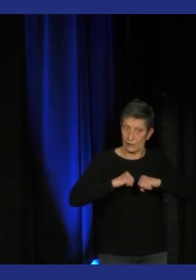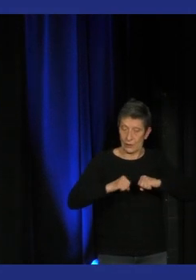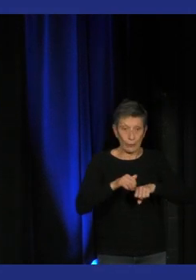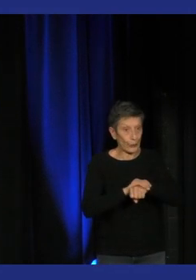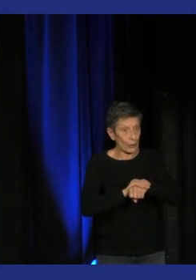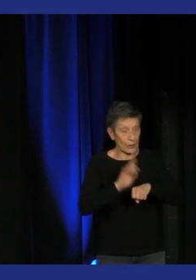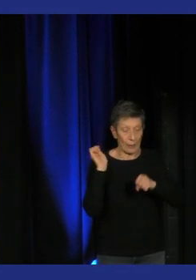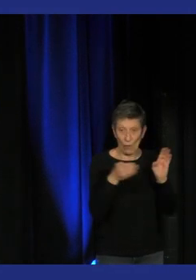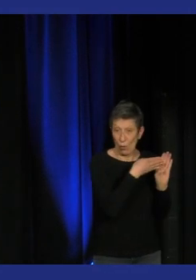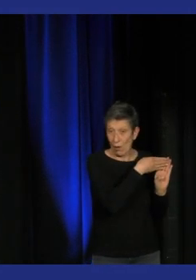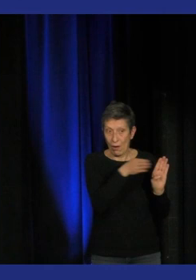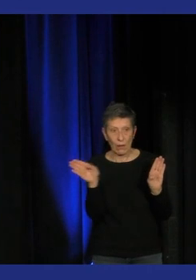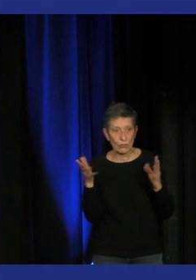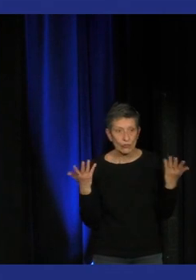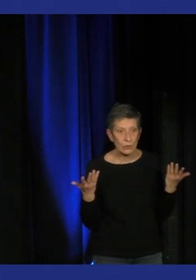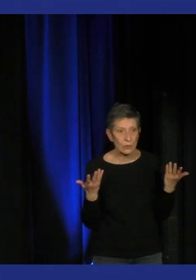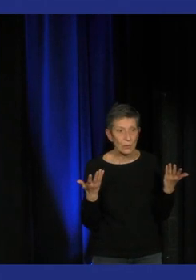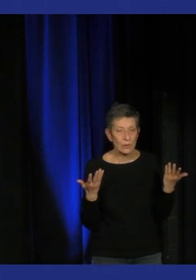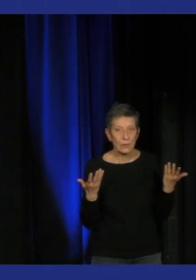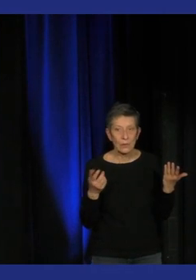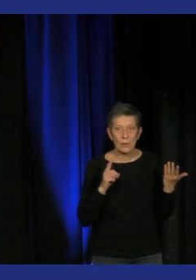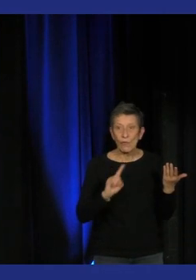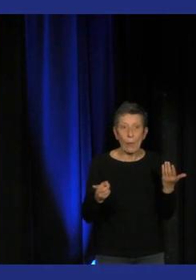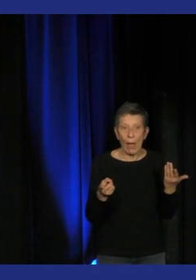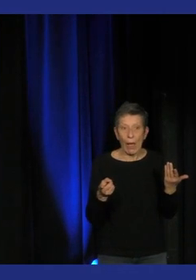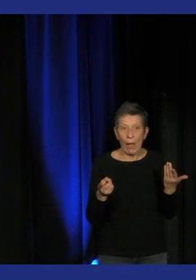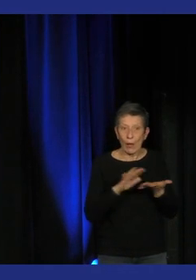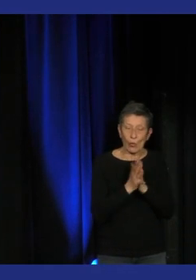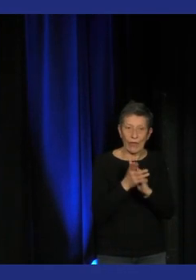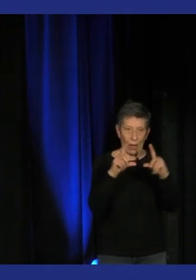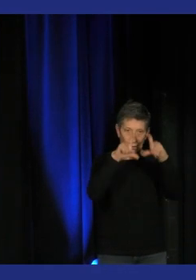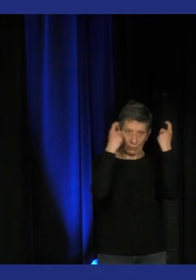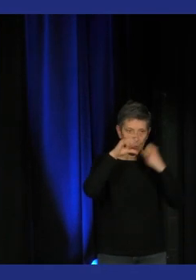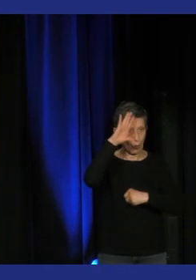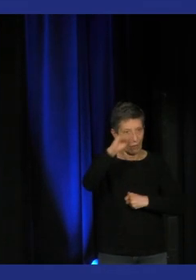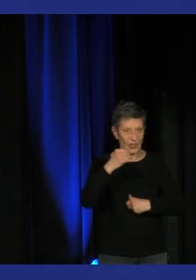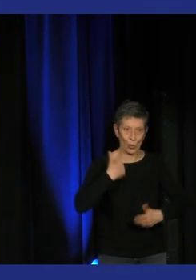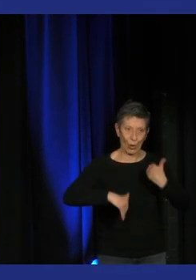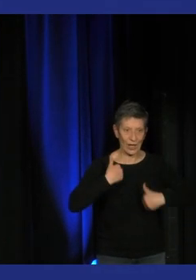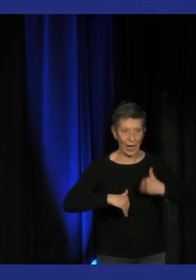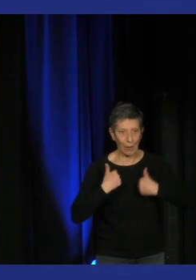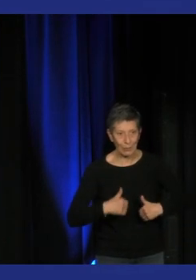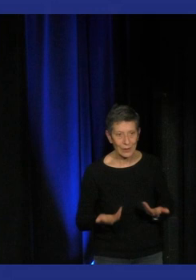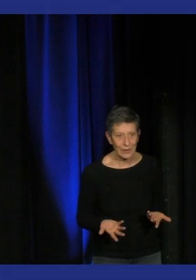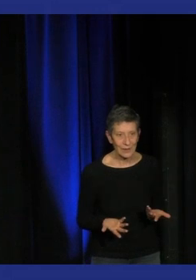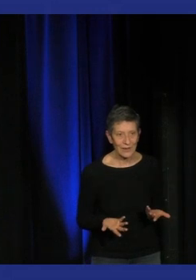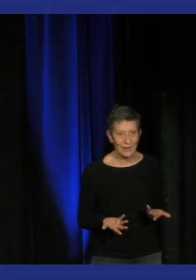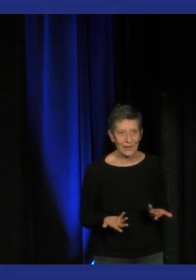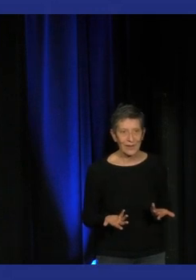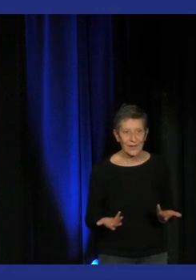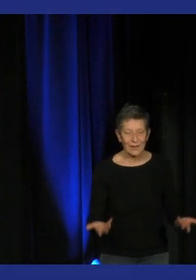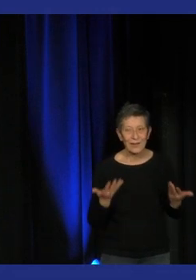horizons, et que le handicap, ça ne soit pas une profession. Et c'est ce qui me gênait assez régulièrement